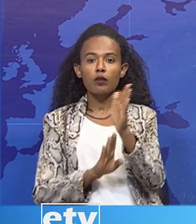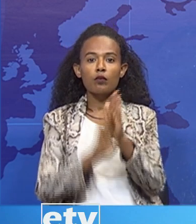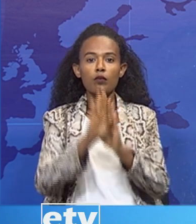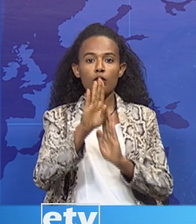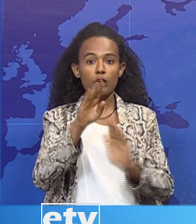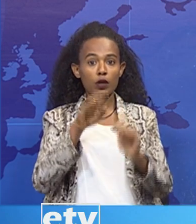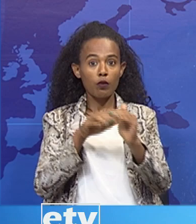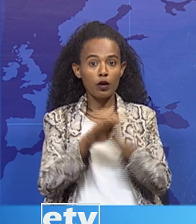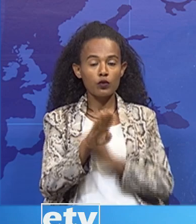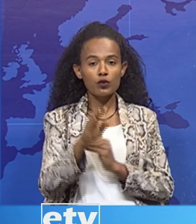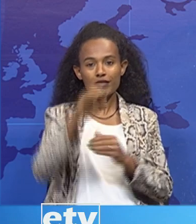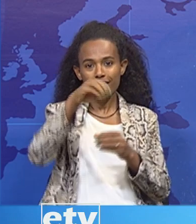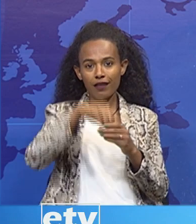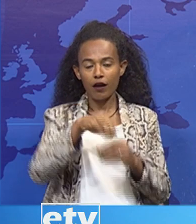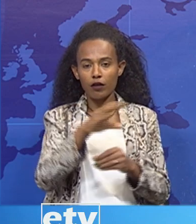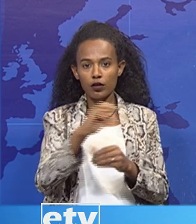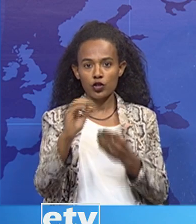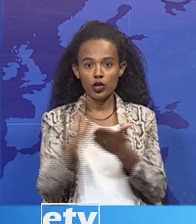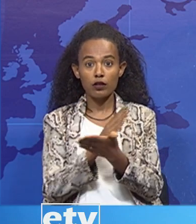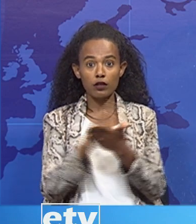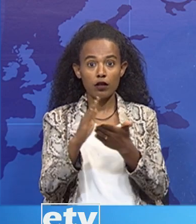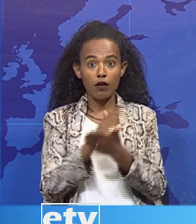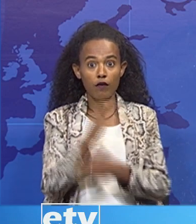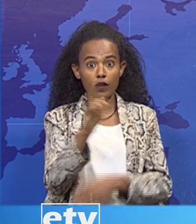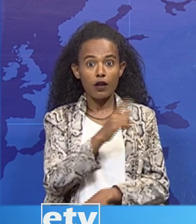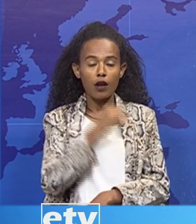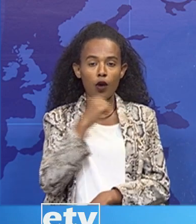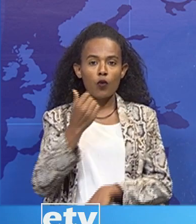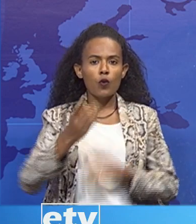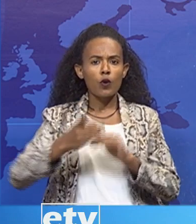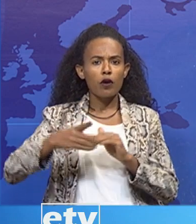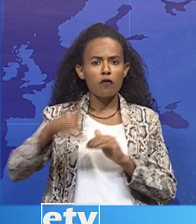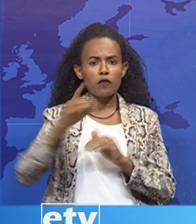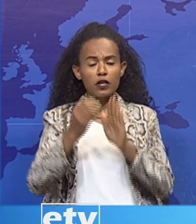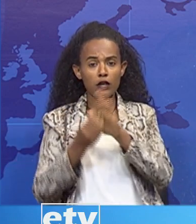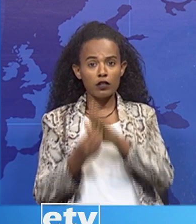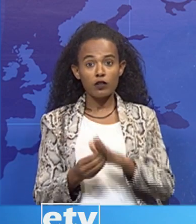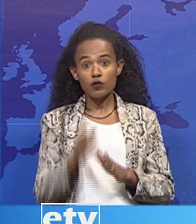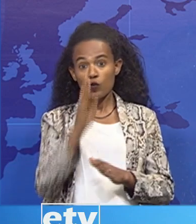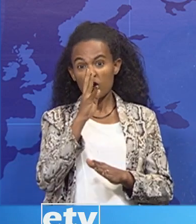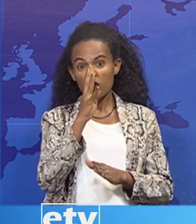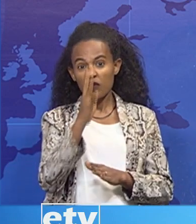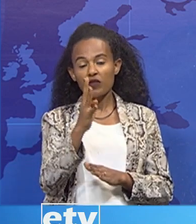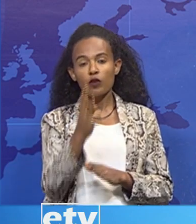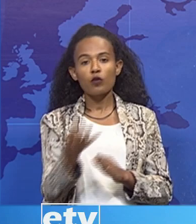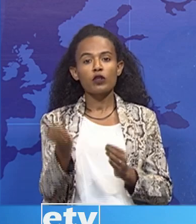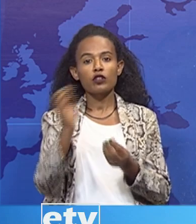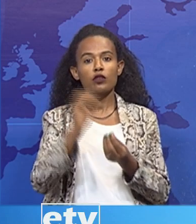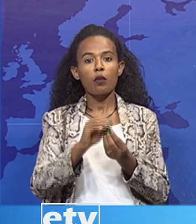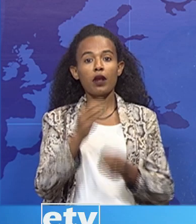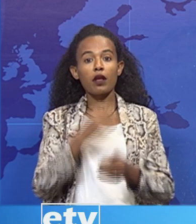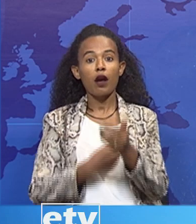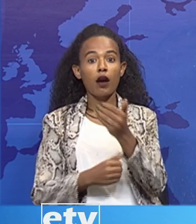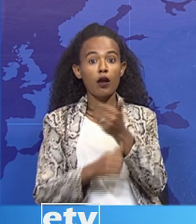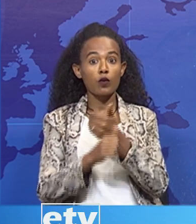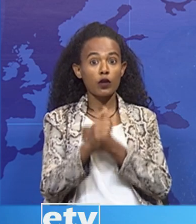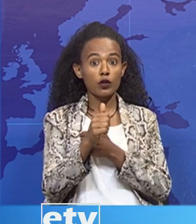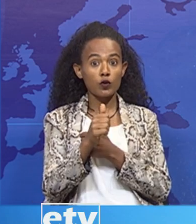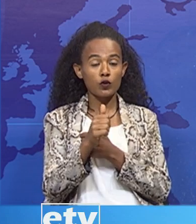ውስጥ ተካታችና ተሳታፊ እንዳይሆኑ ከፍተኛ ተጽዕኖ ከመፍጠሩን ባሻገር አካል